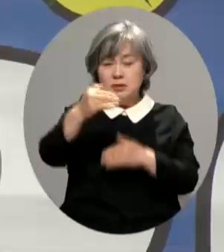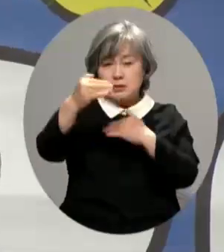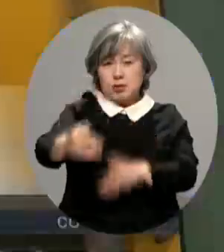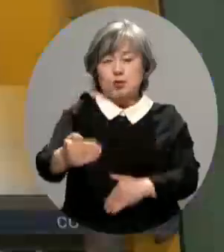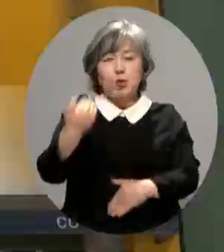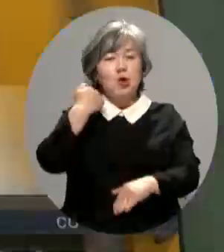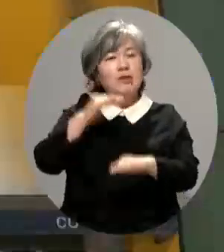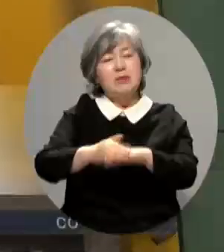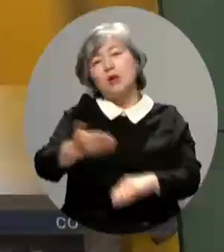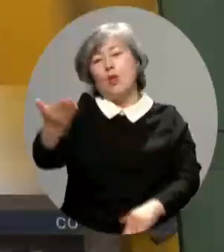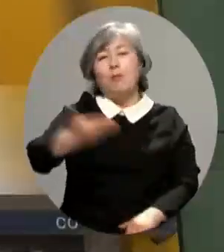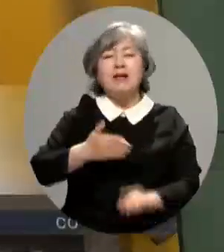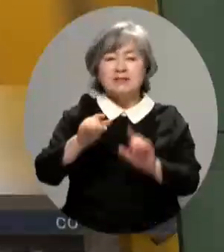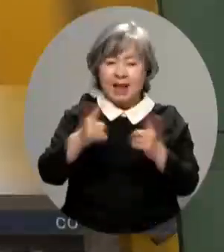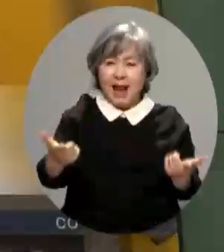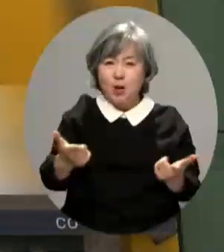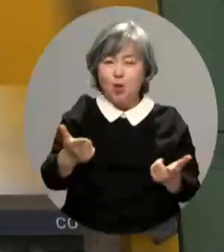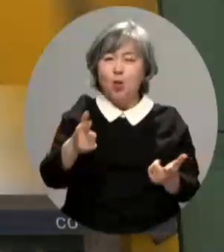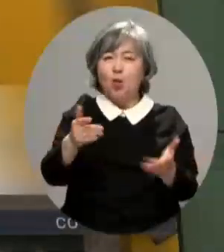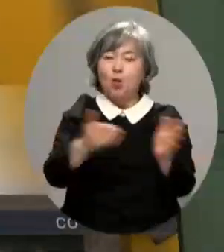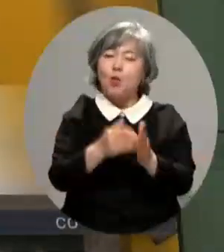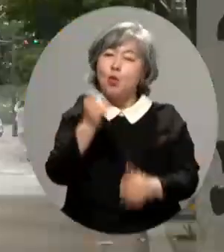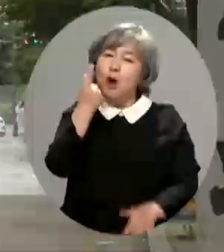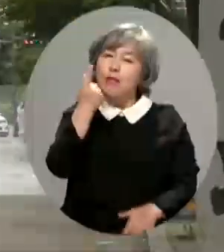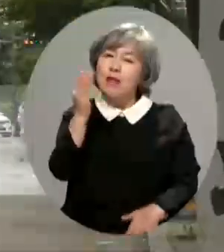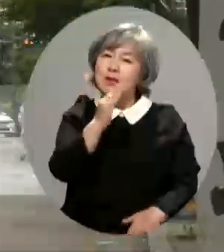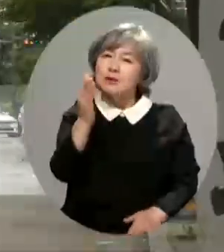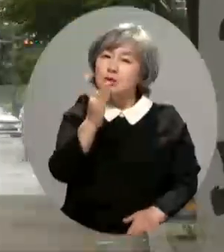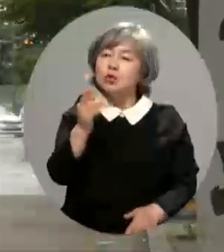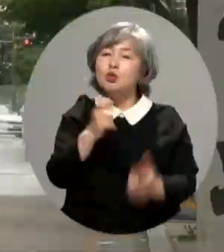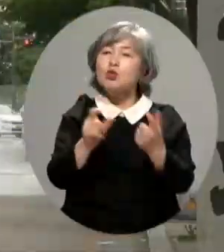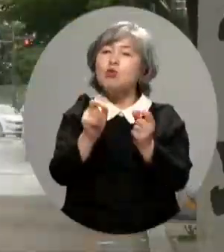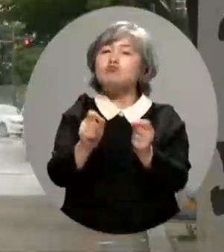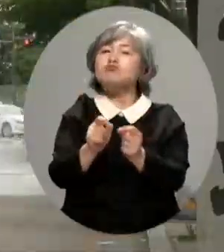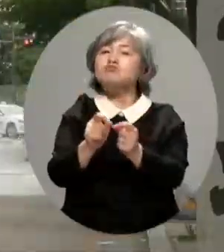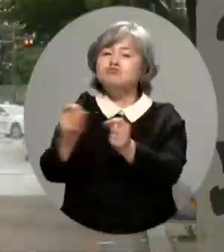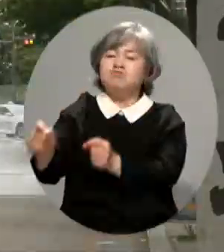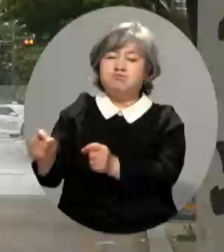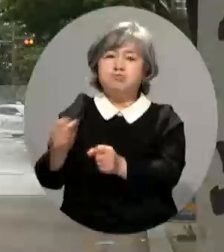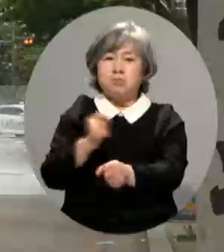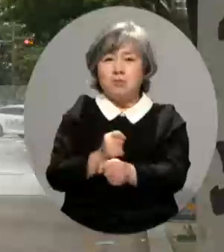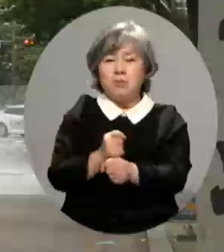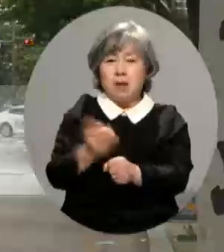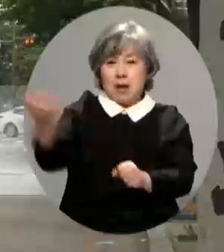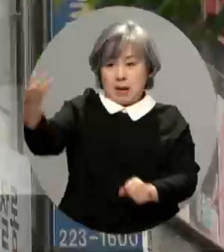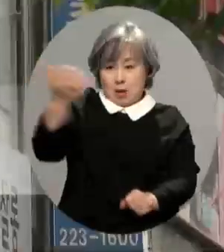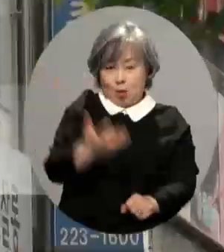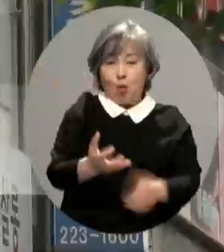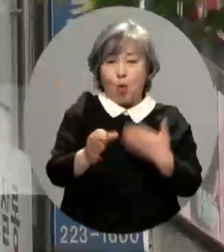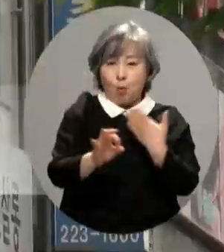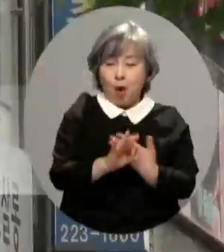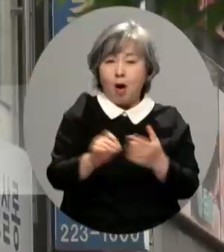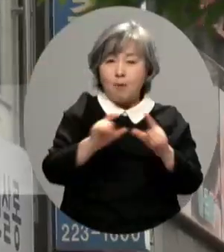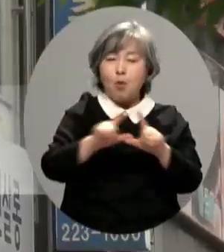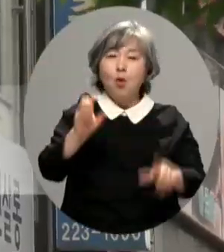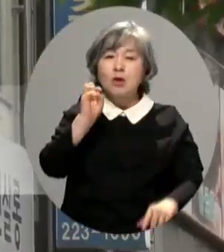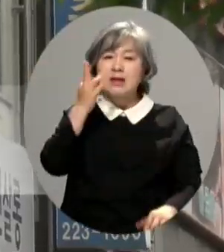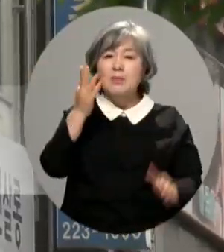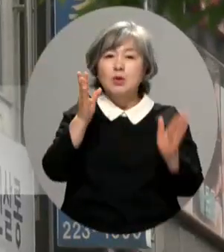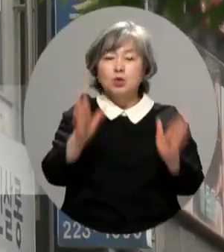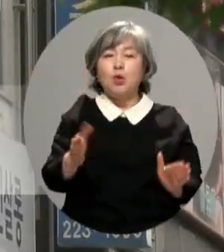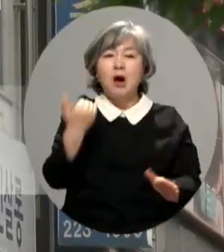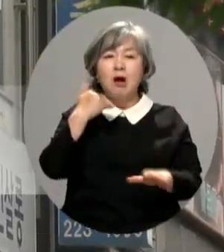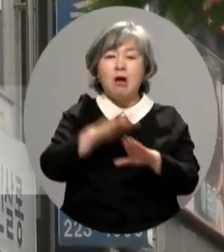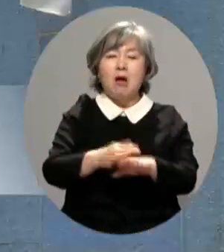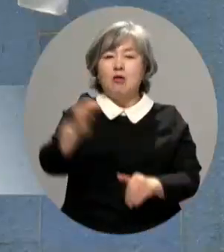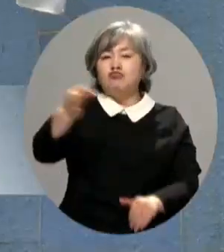임대료를 아예 받지 않는 기간이 최근 들어 한 달 정도 더 길어졌습니다 입점만 해준다면 보통 석 달은 임대료를